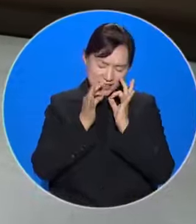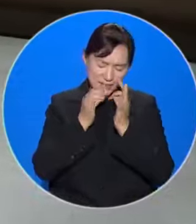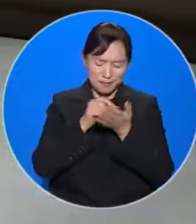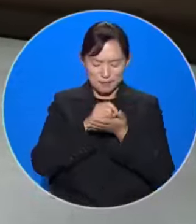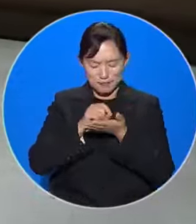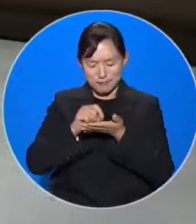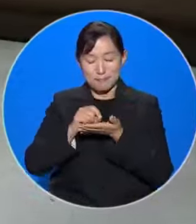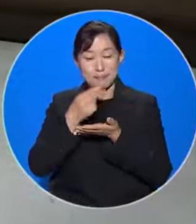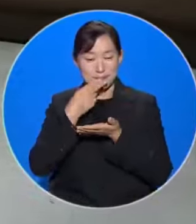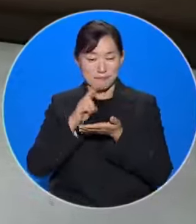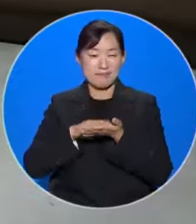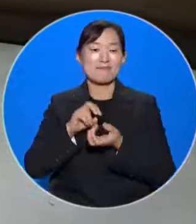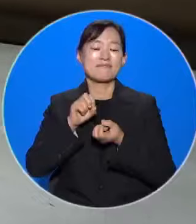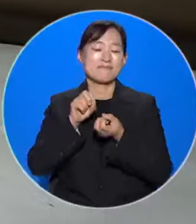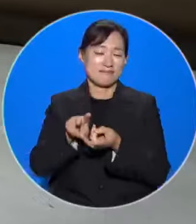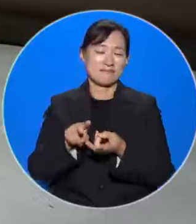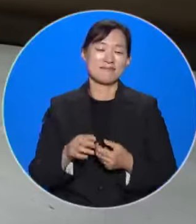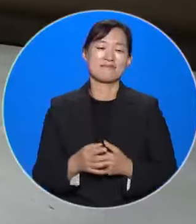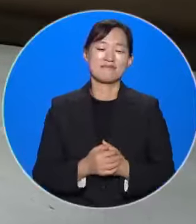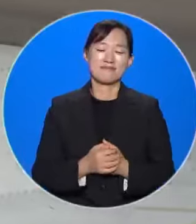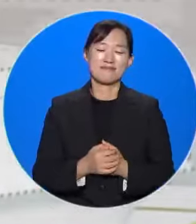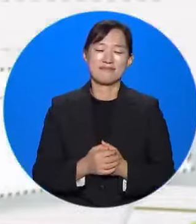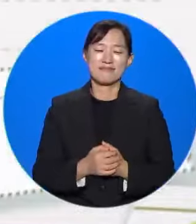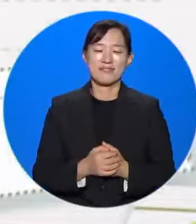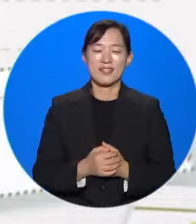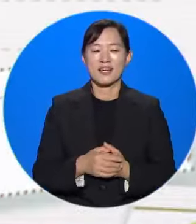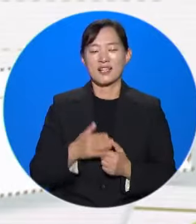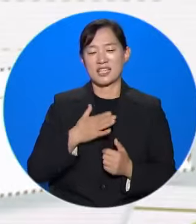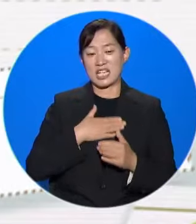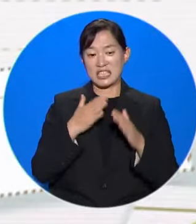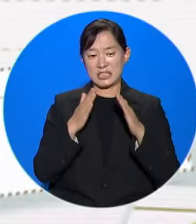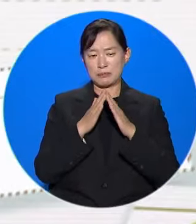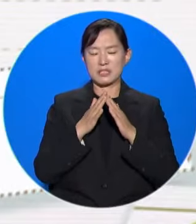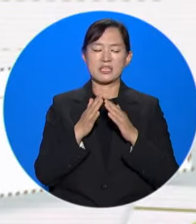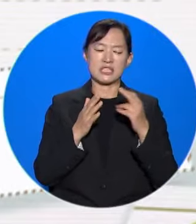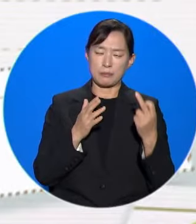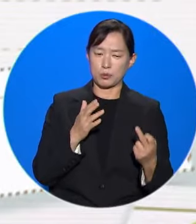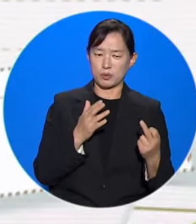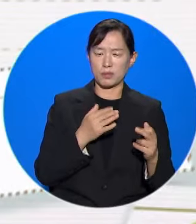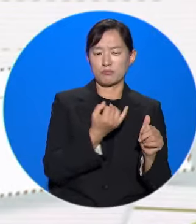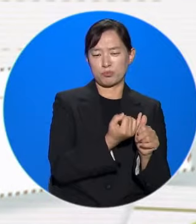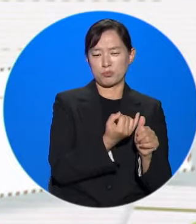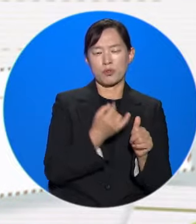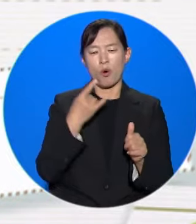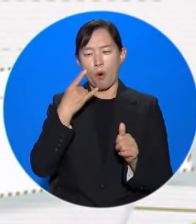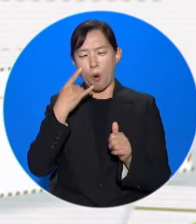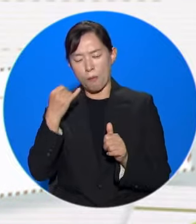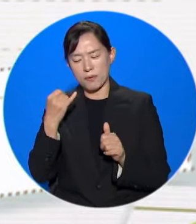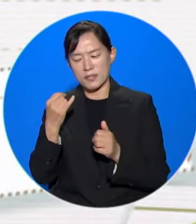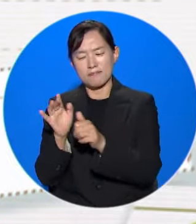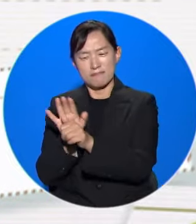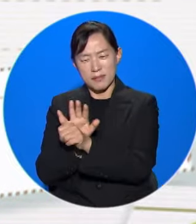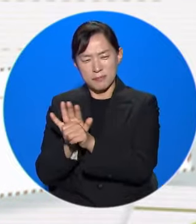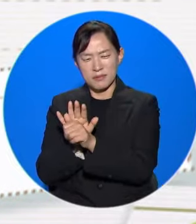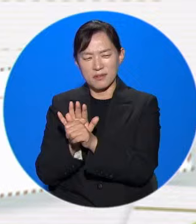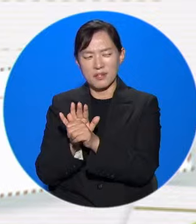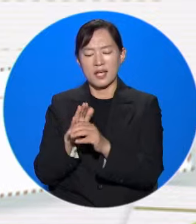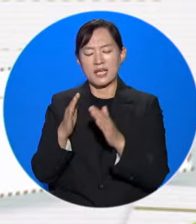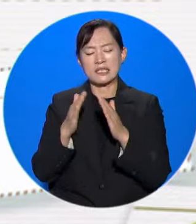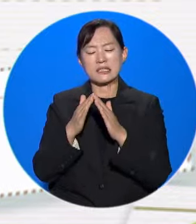마음으로 달리다금에 편지를 보냅니다. 저희 집은 남동생이 올케와 함께 어머니를 모시며